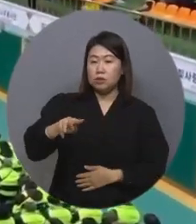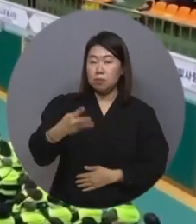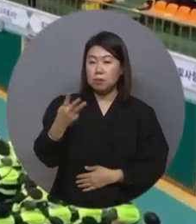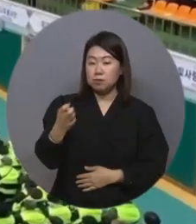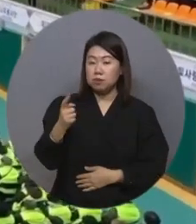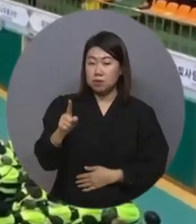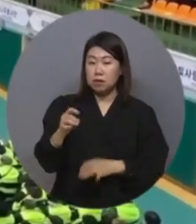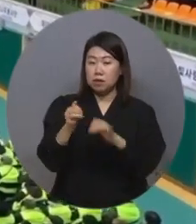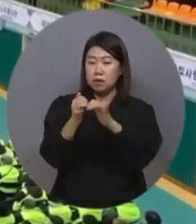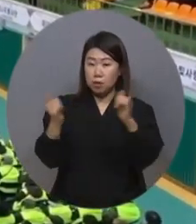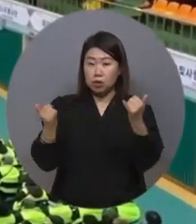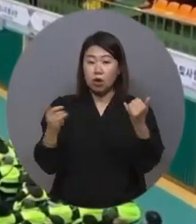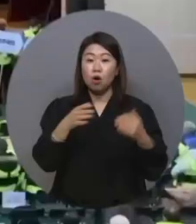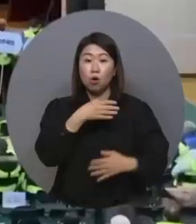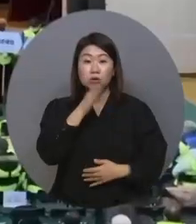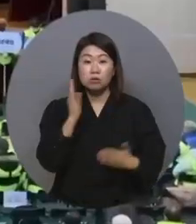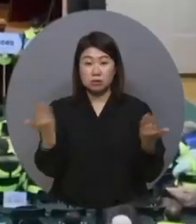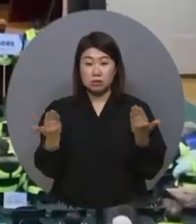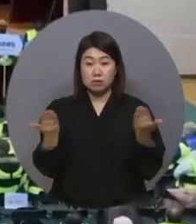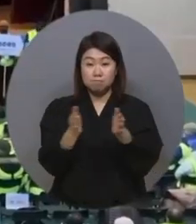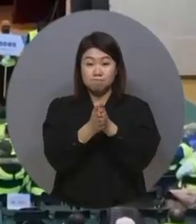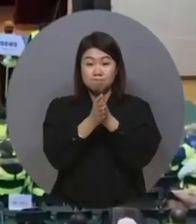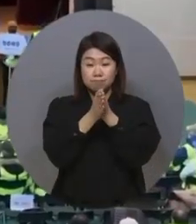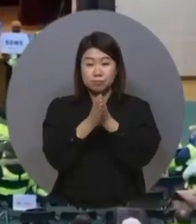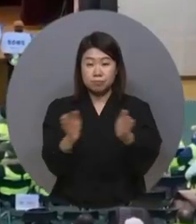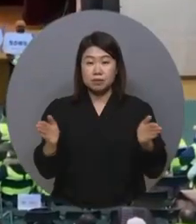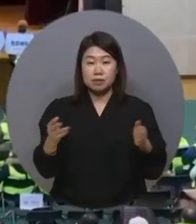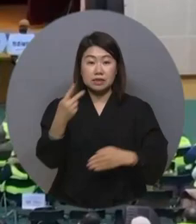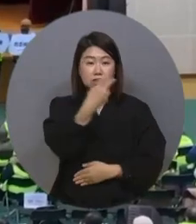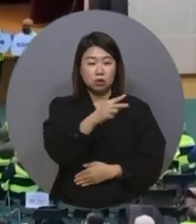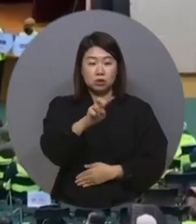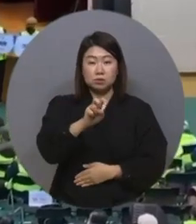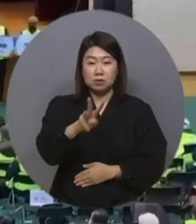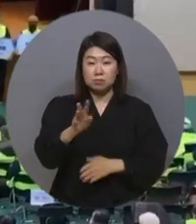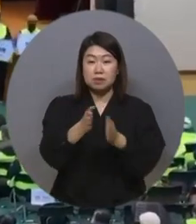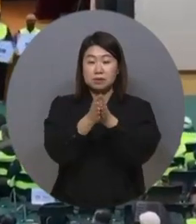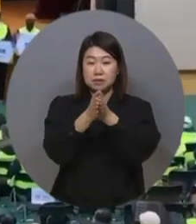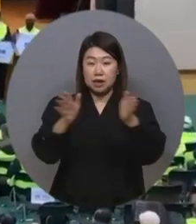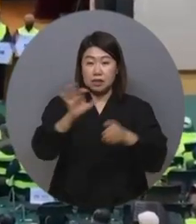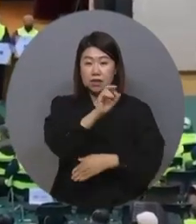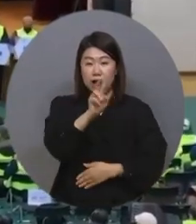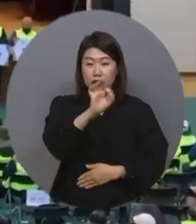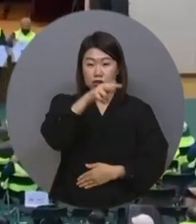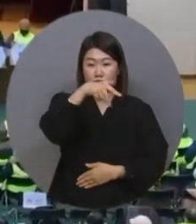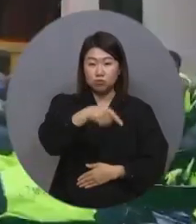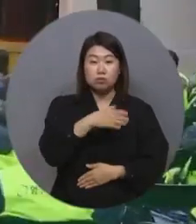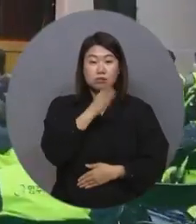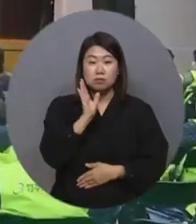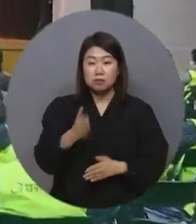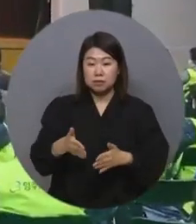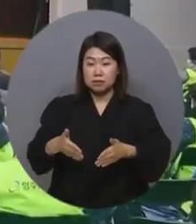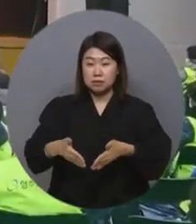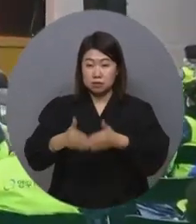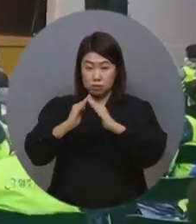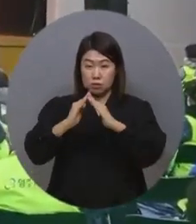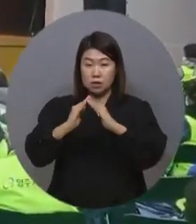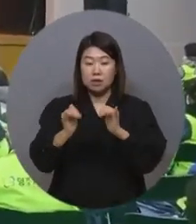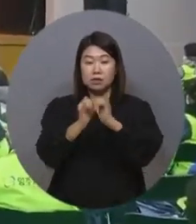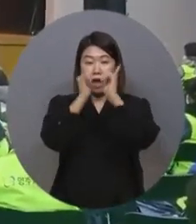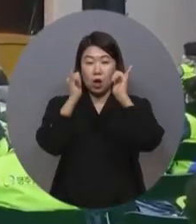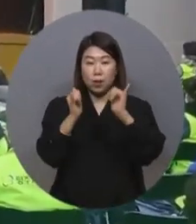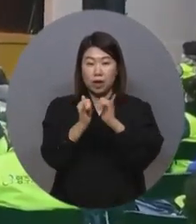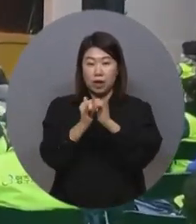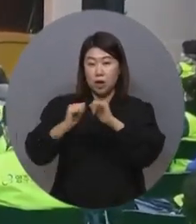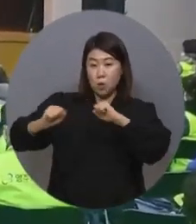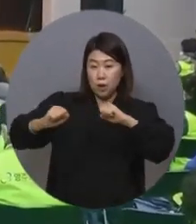1,331명의 어르신들이 일하게 되었습니다. 2023년 문을 연 양주 시니어클럽은 노인 일자리 및 사회활동 지원